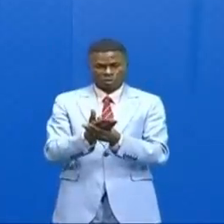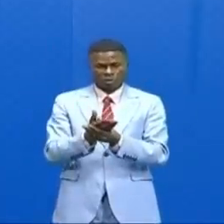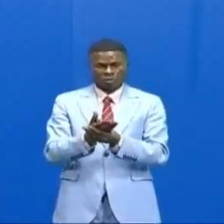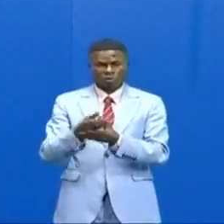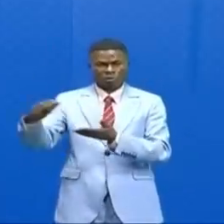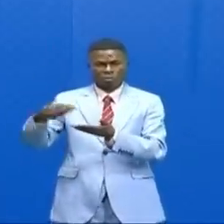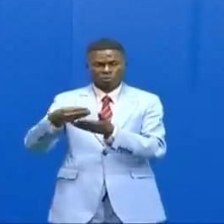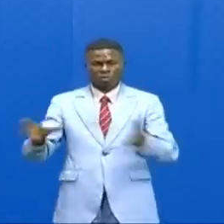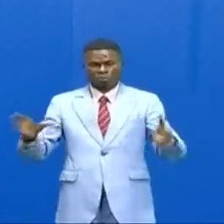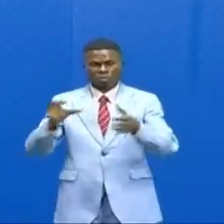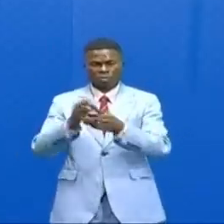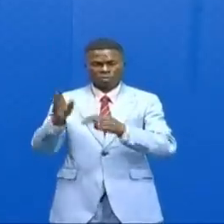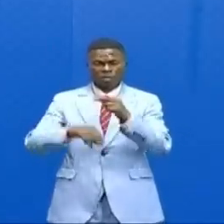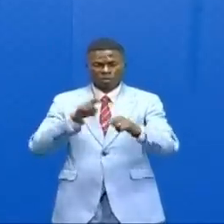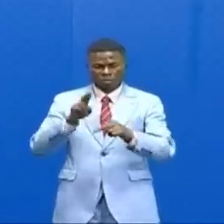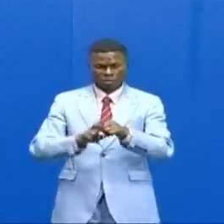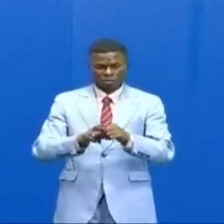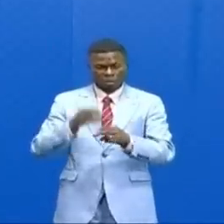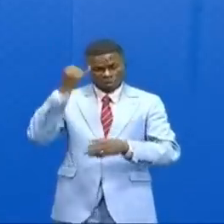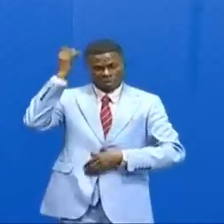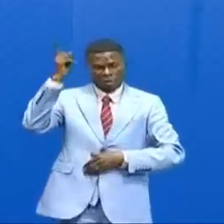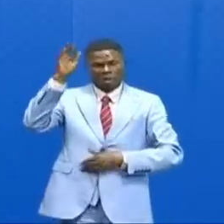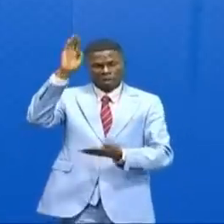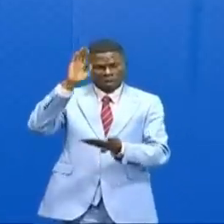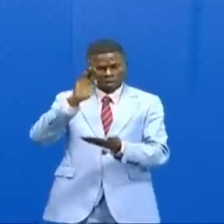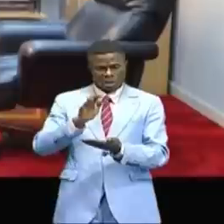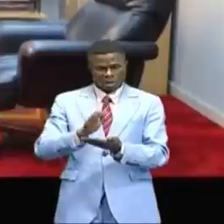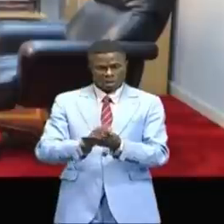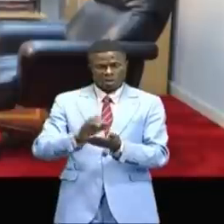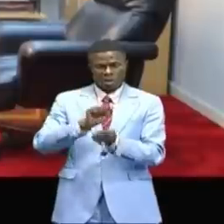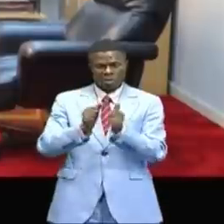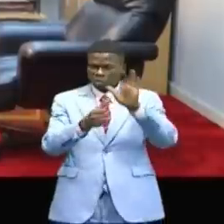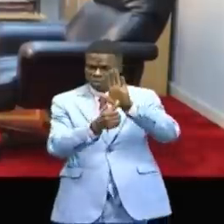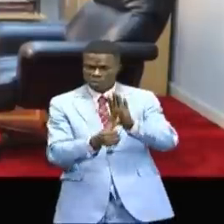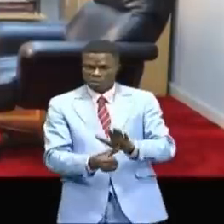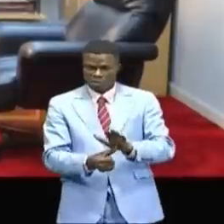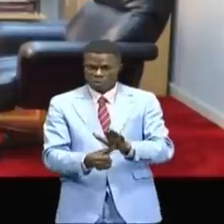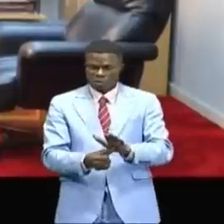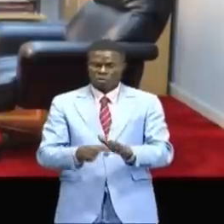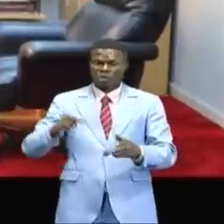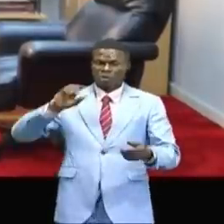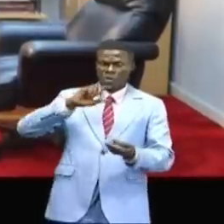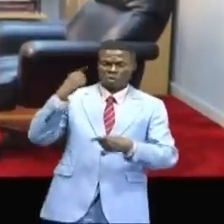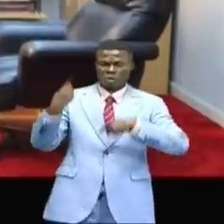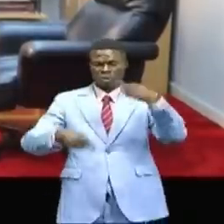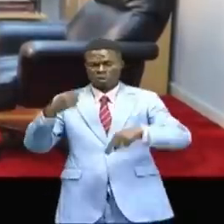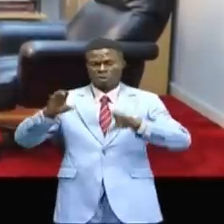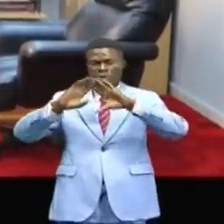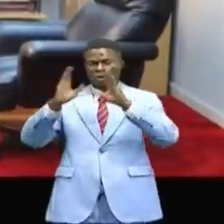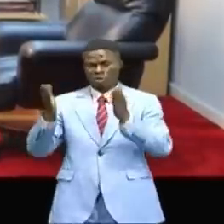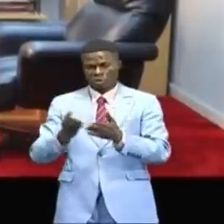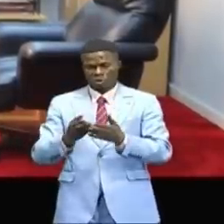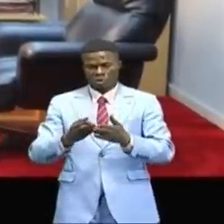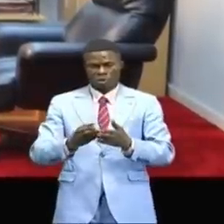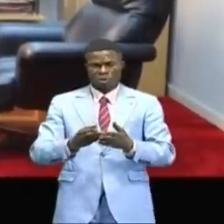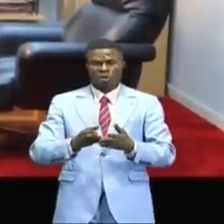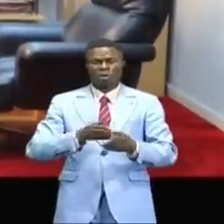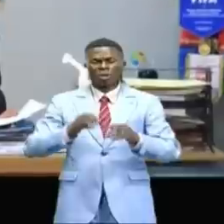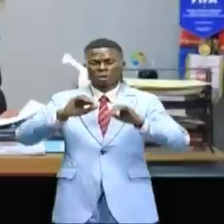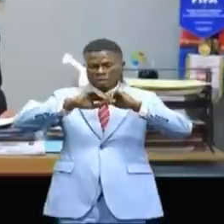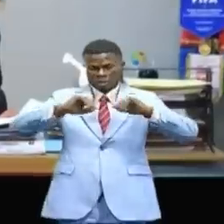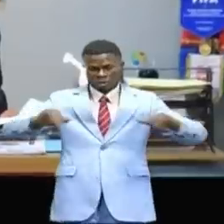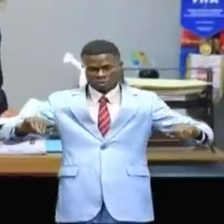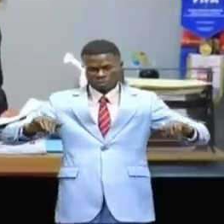de cohésion nationale qui vise à réduire les inégalités, les interactions entre les communautés, les disparités,